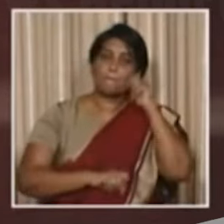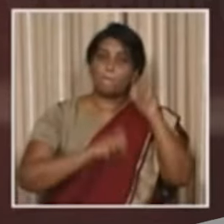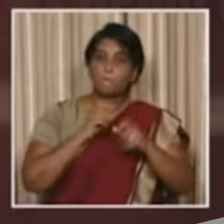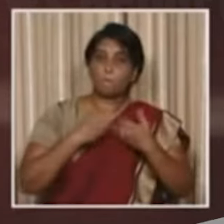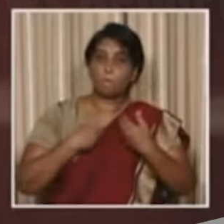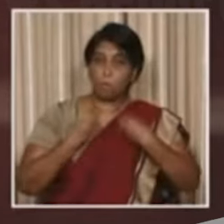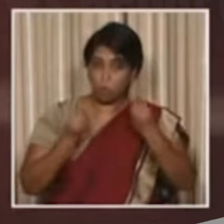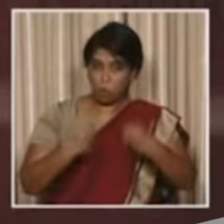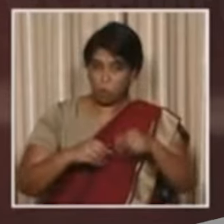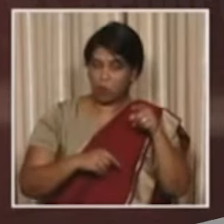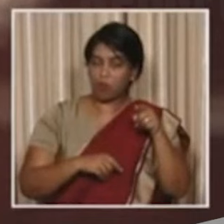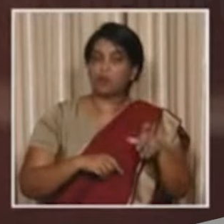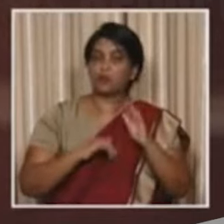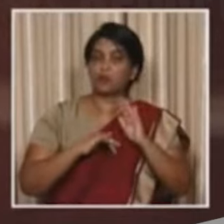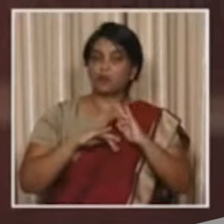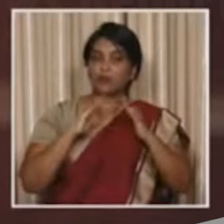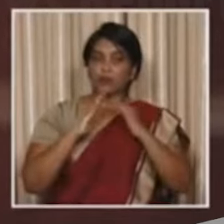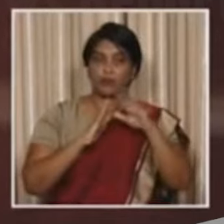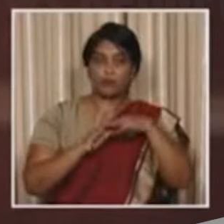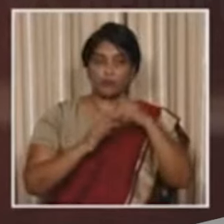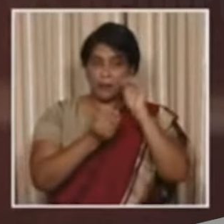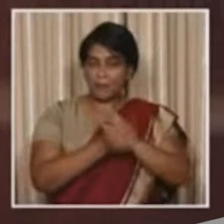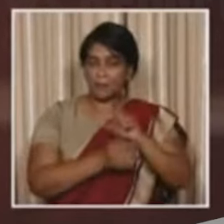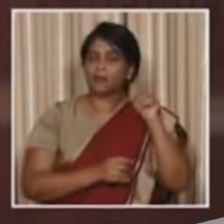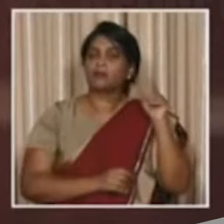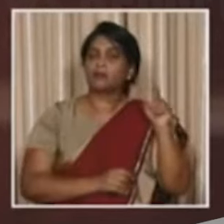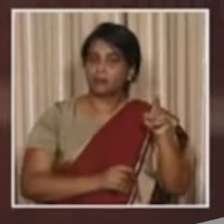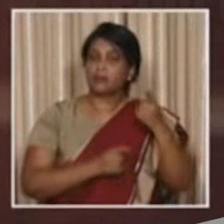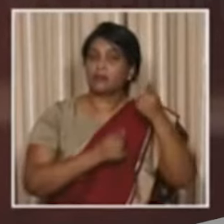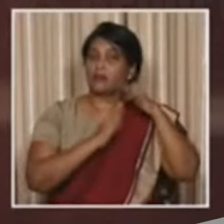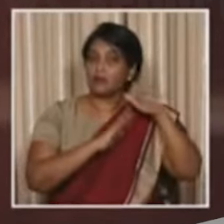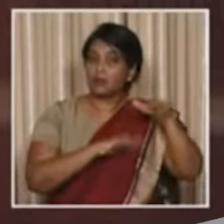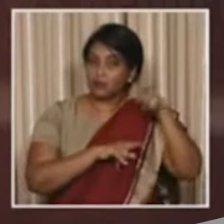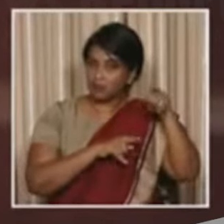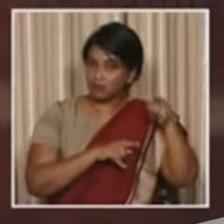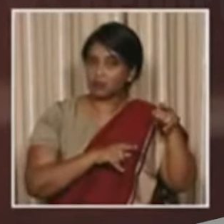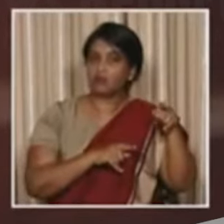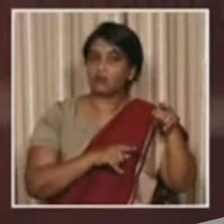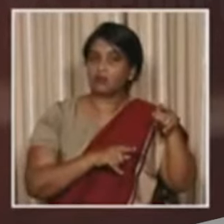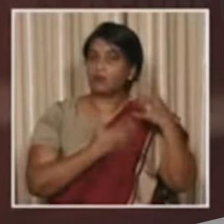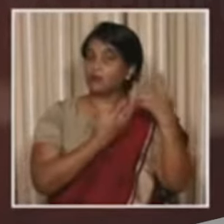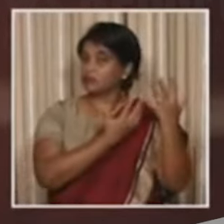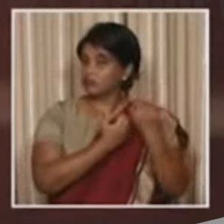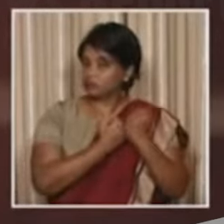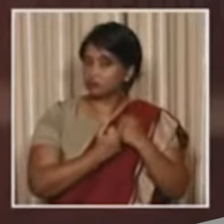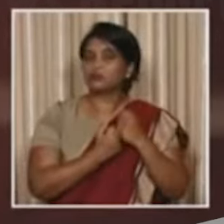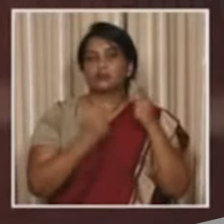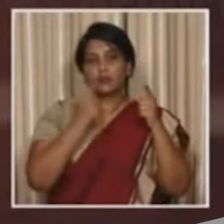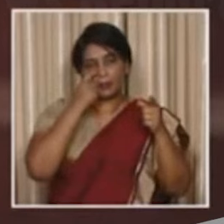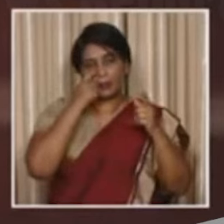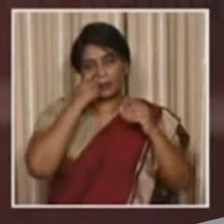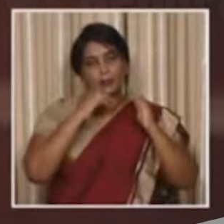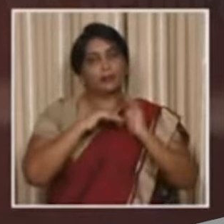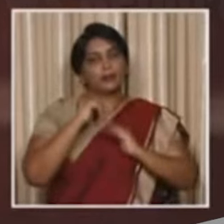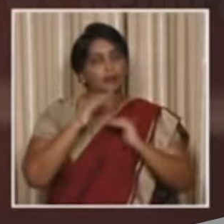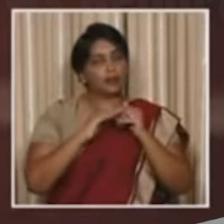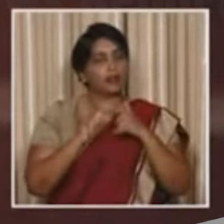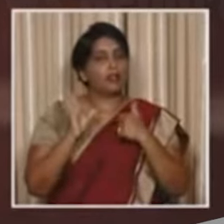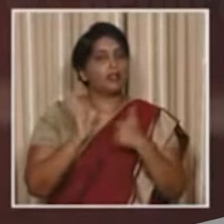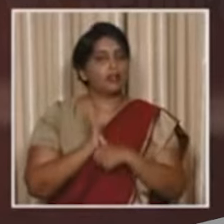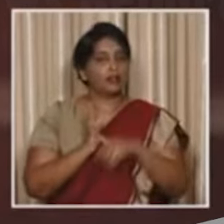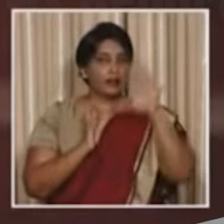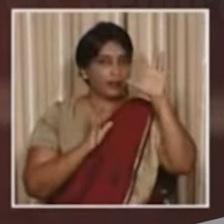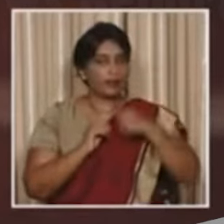පාඩු කරලා යම් දීපලක් කවුරු හරි තියාගෙන ඉන්නව නම් ඒ දීපල අත්පත් කර ගැනීමේ ක්‍රමවේදයක් ඒ පනත යටතේ